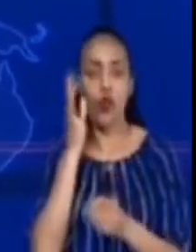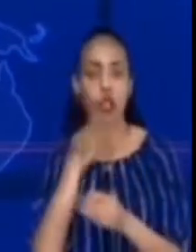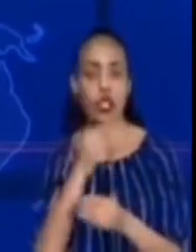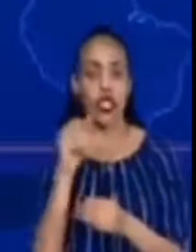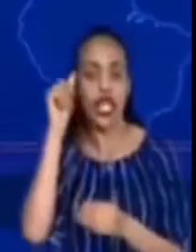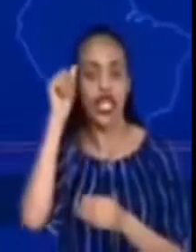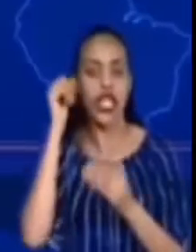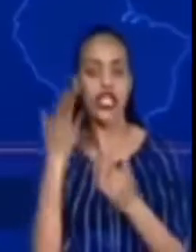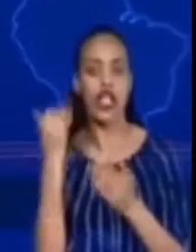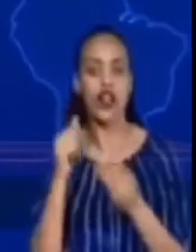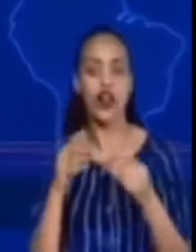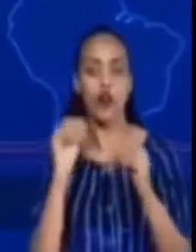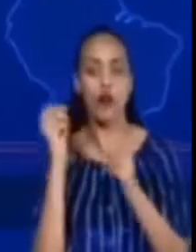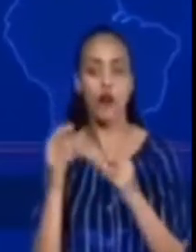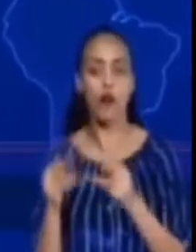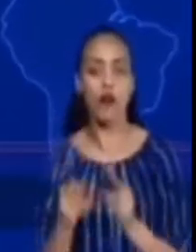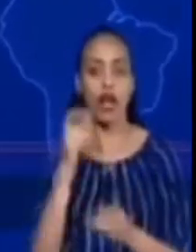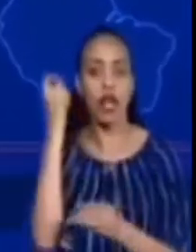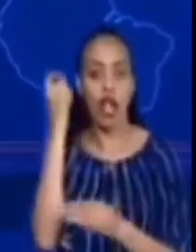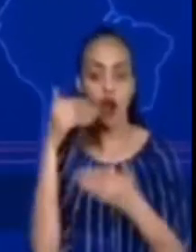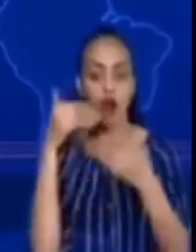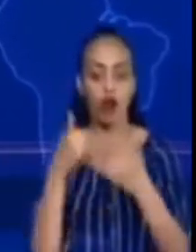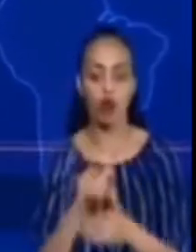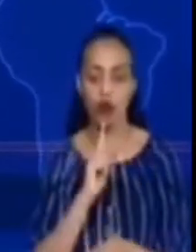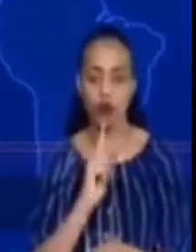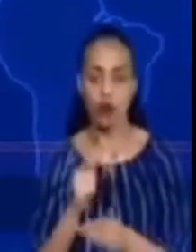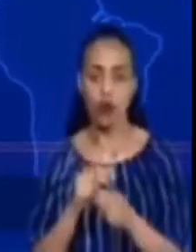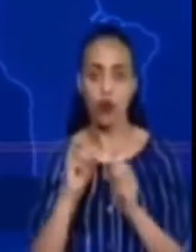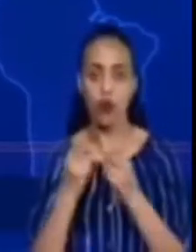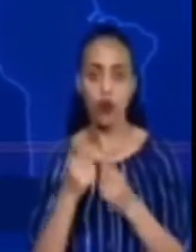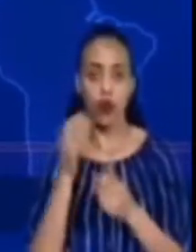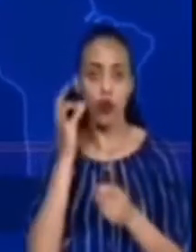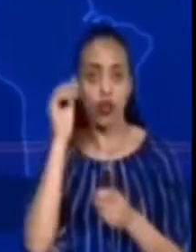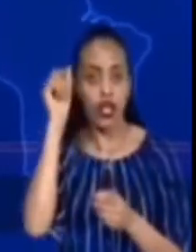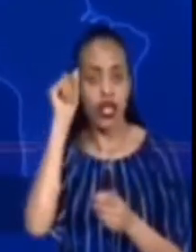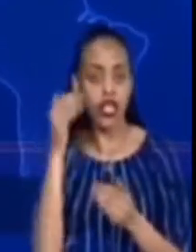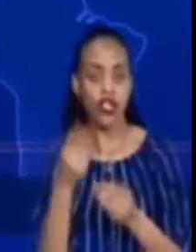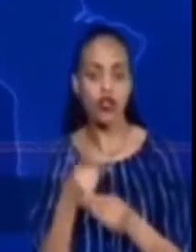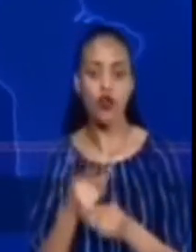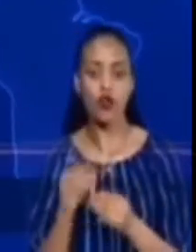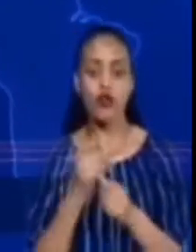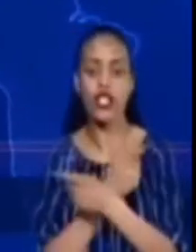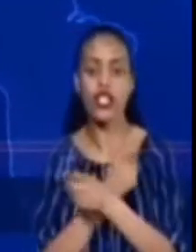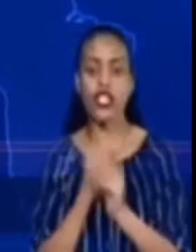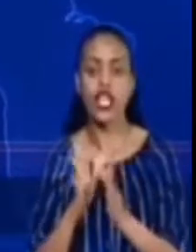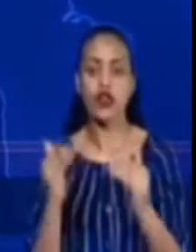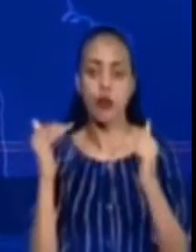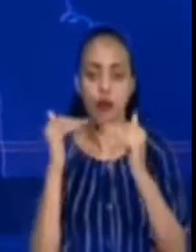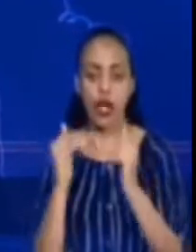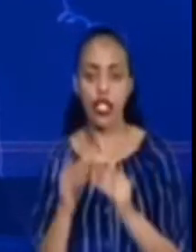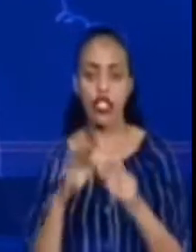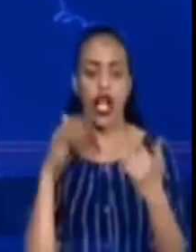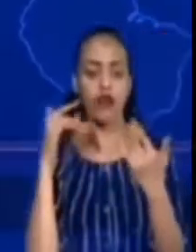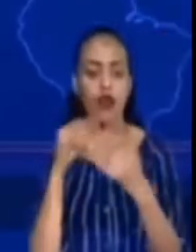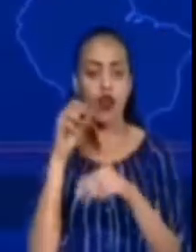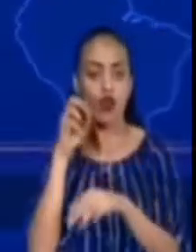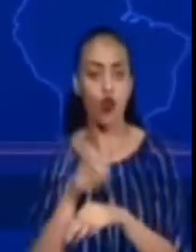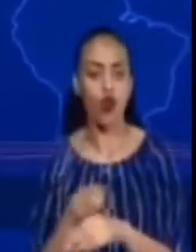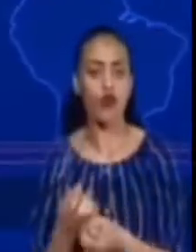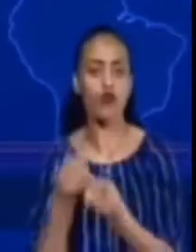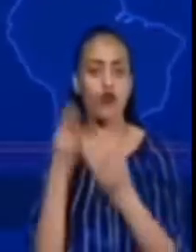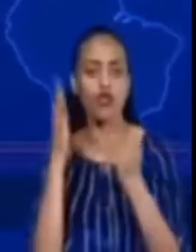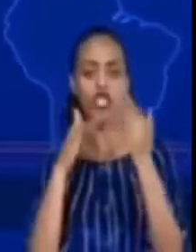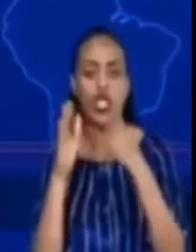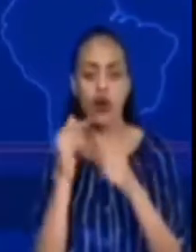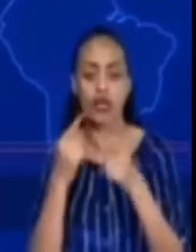ምንም ማድረግ አይቻልም። ቅጣት አህመዲን ጀበል። ብዙ ትናንሽ ጀበሎች